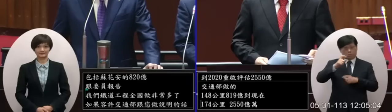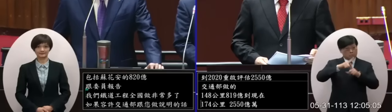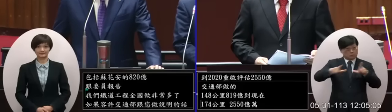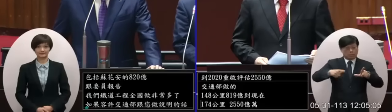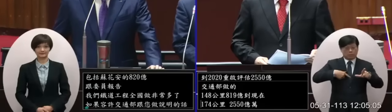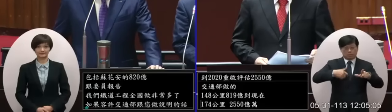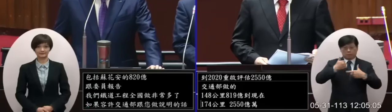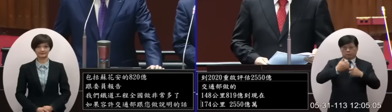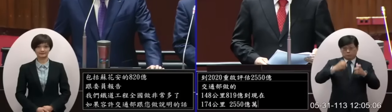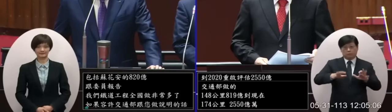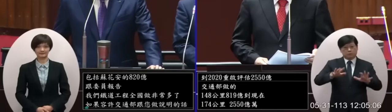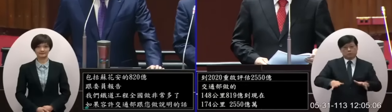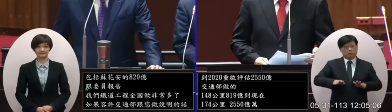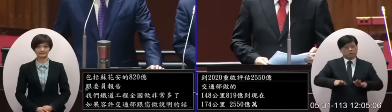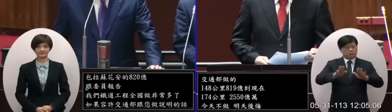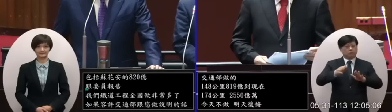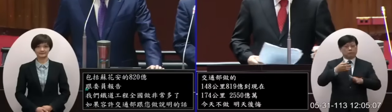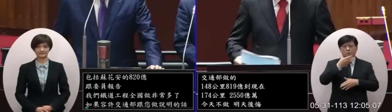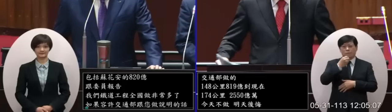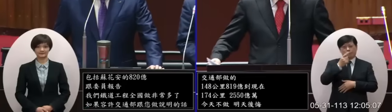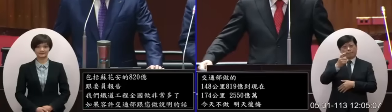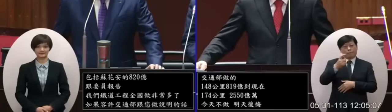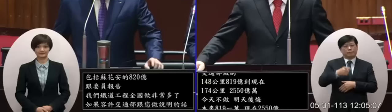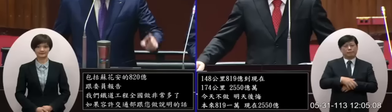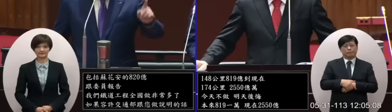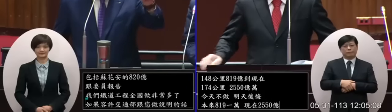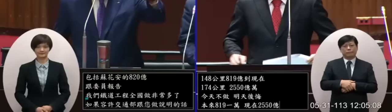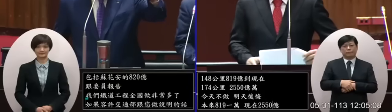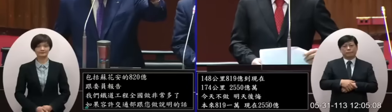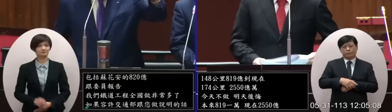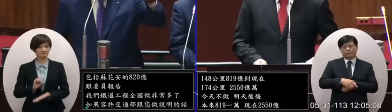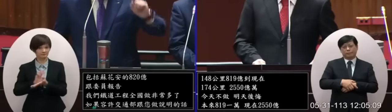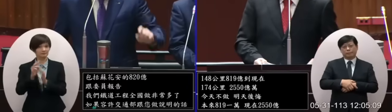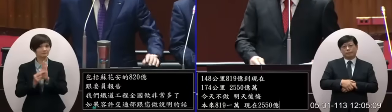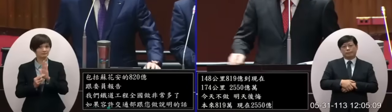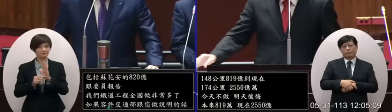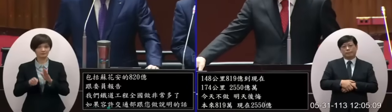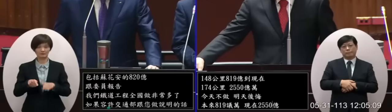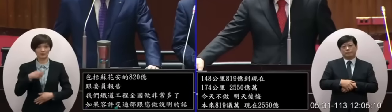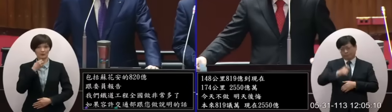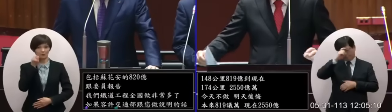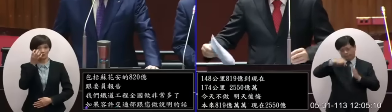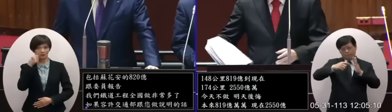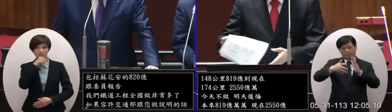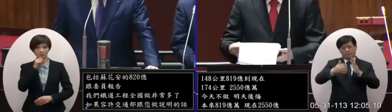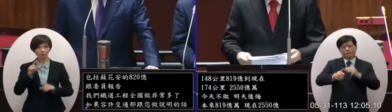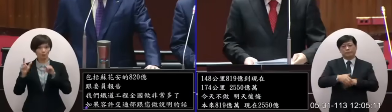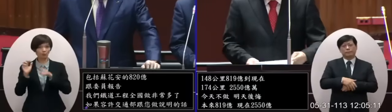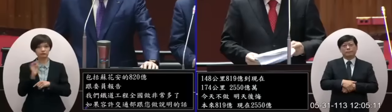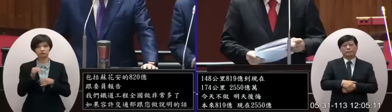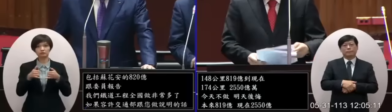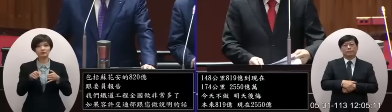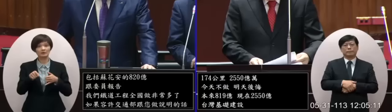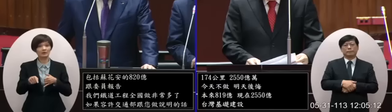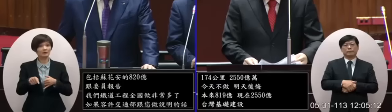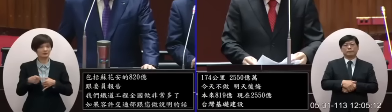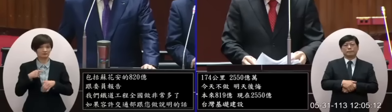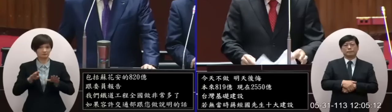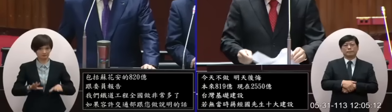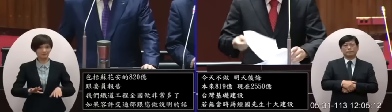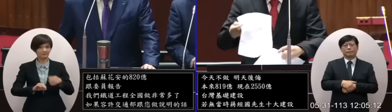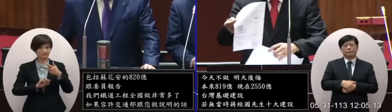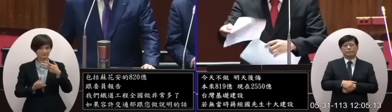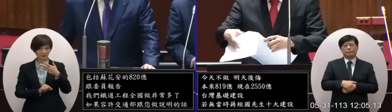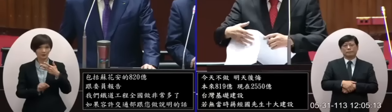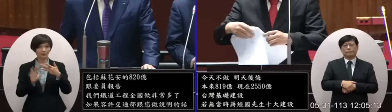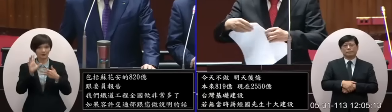会有今天的幸福繁荣台湾。好，希望 跟委员报告这个。花东块， 院长， 今年8月我们将有一个出